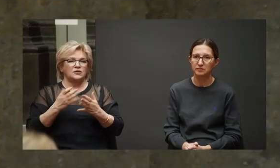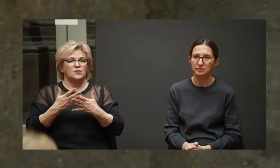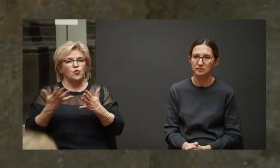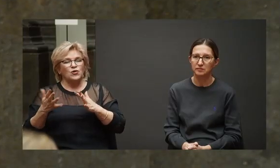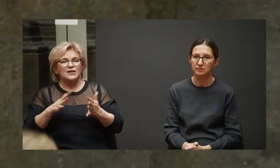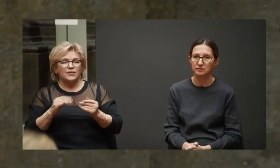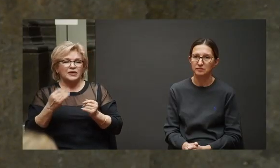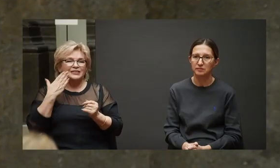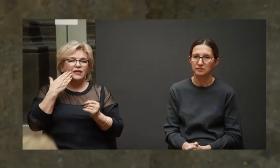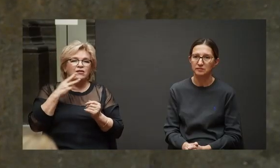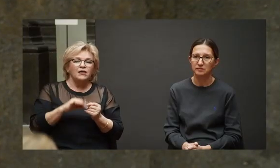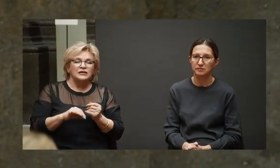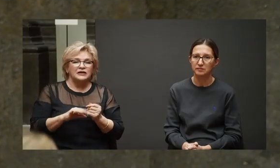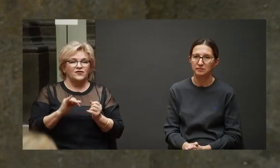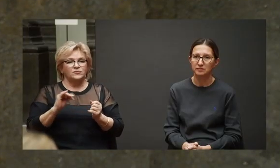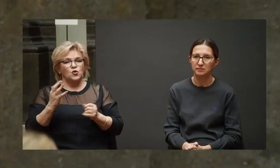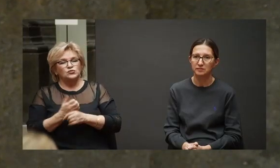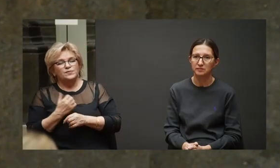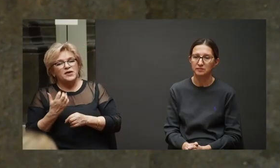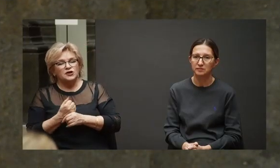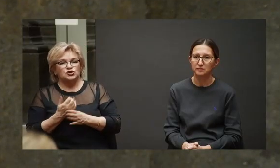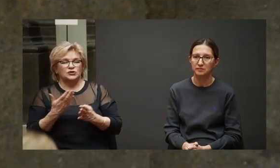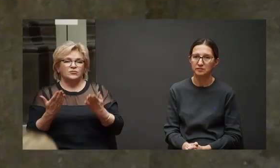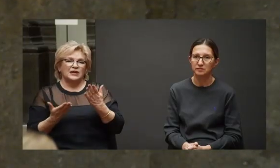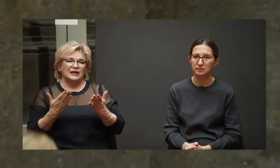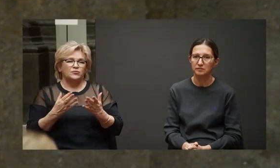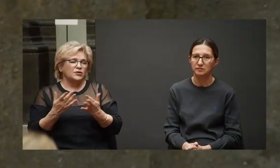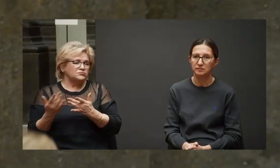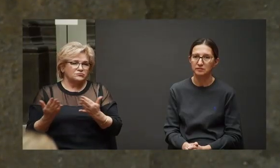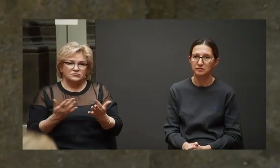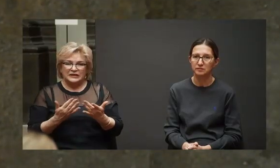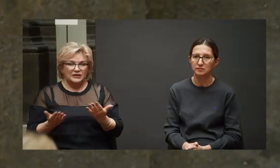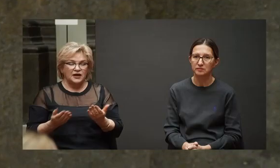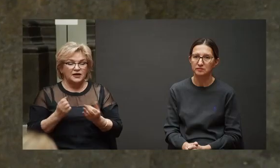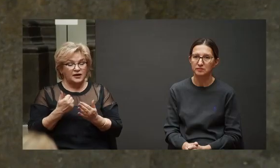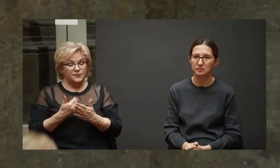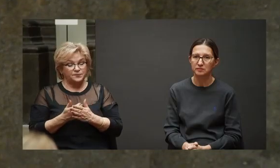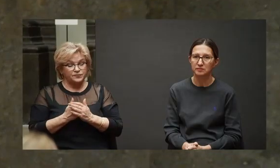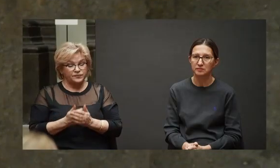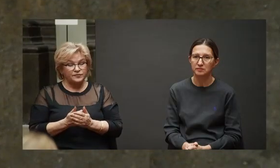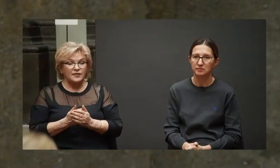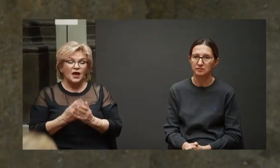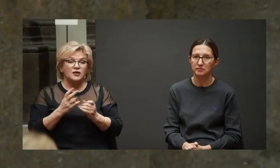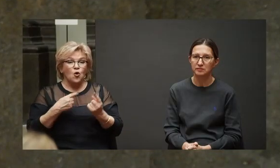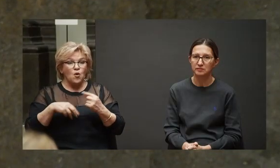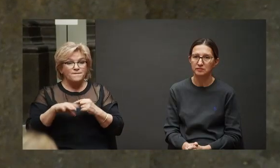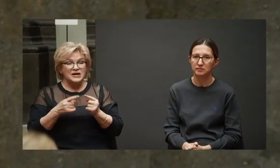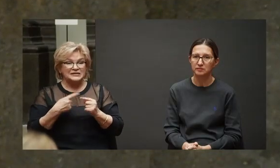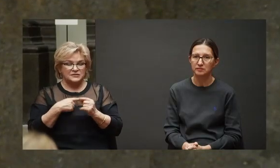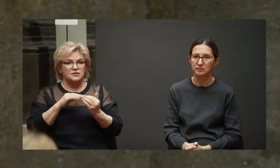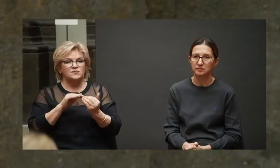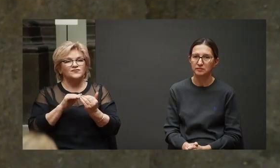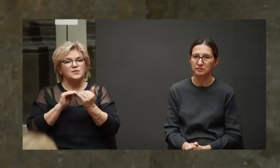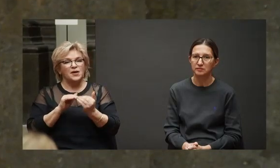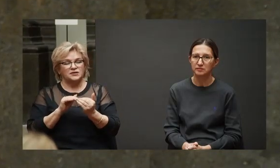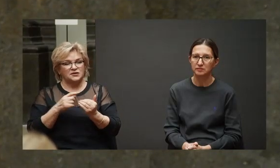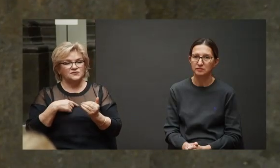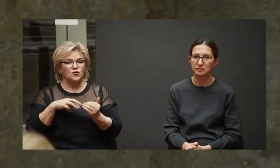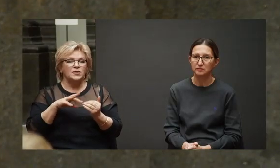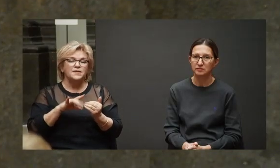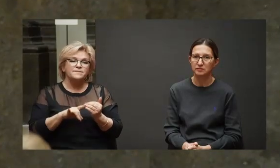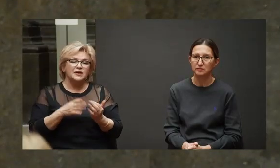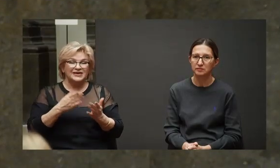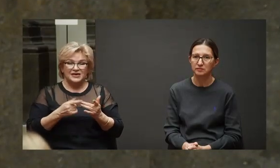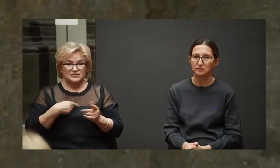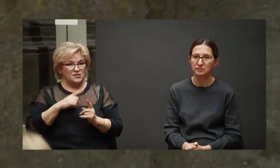или менее талантливыми и успешными, там, да, и так далее. Вот. Но мы с ней взаимодействуем. И